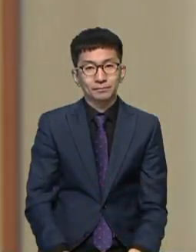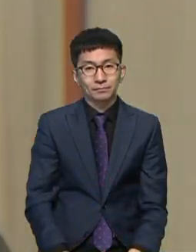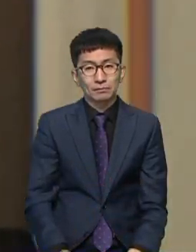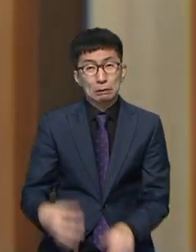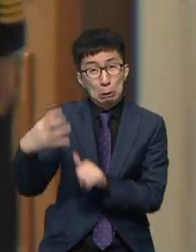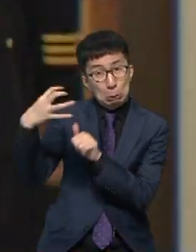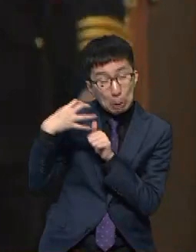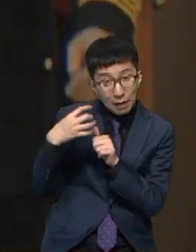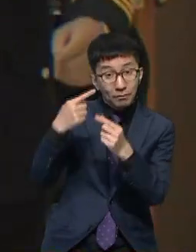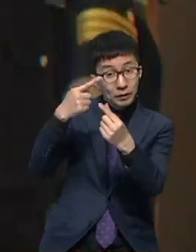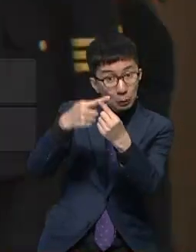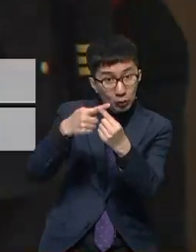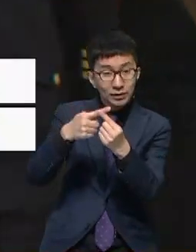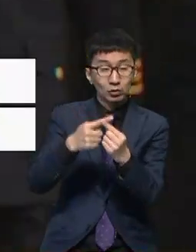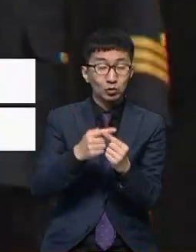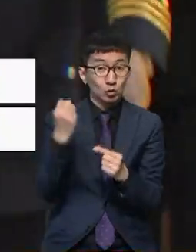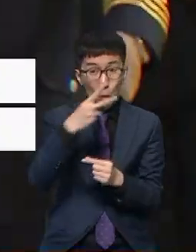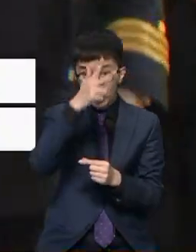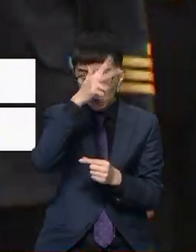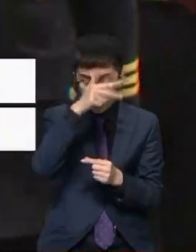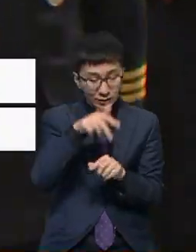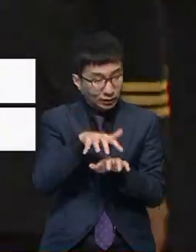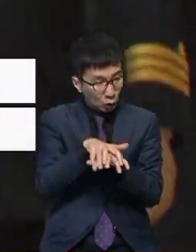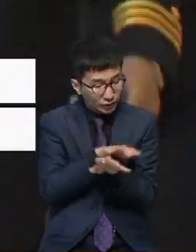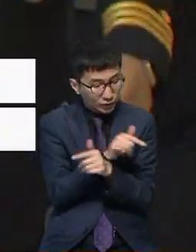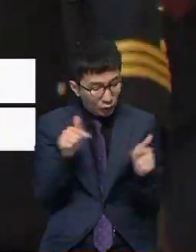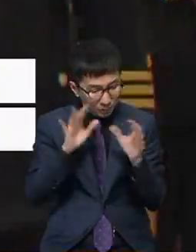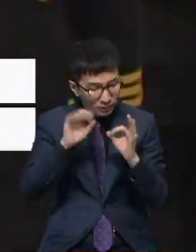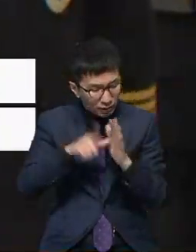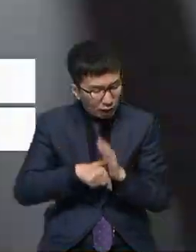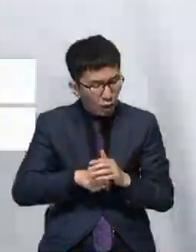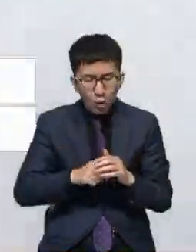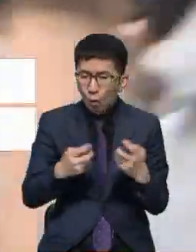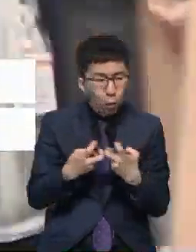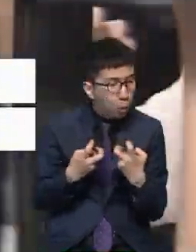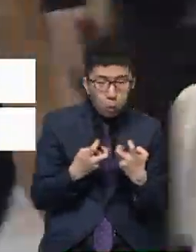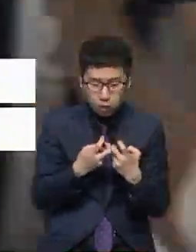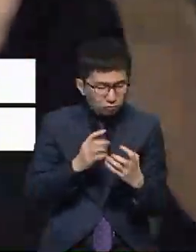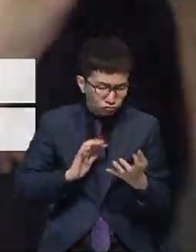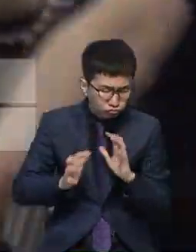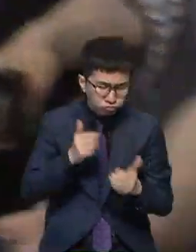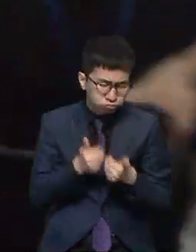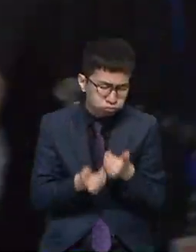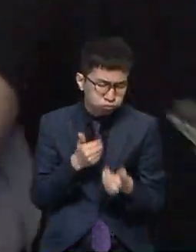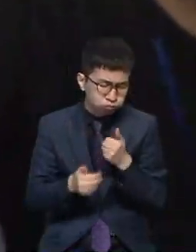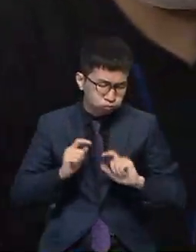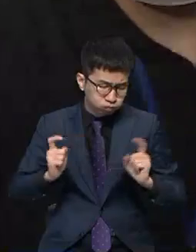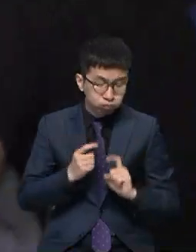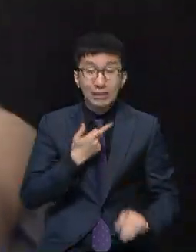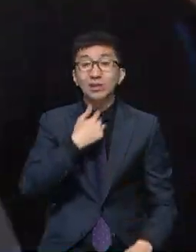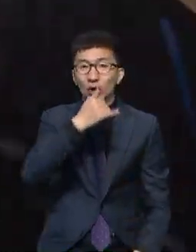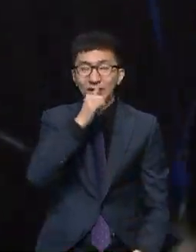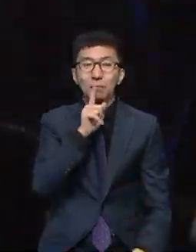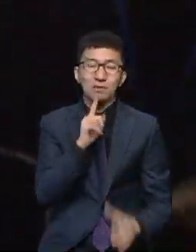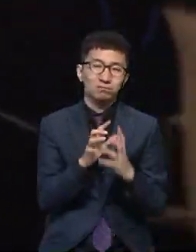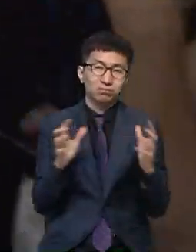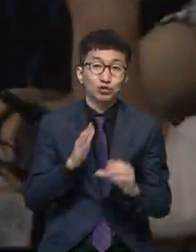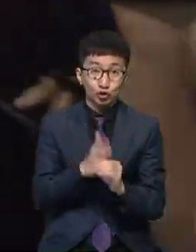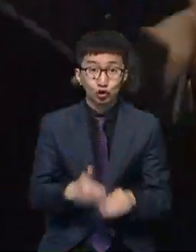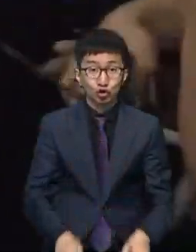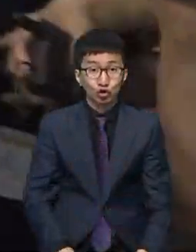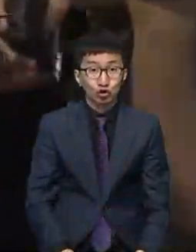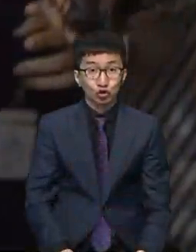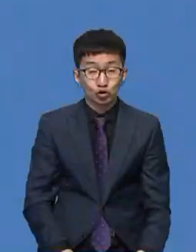외압설 말고도 지휘부와 수사팀이 수사 방향과 방식을 놓고 갈등했다는 의혹도 제기된 상황. 이 전 대표에 대한